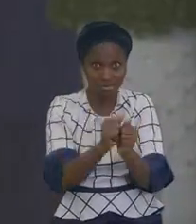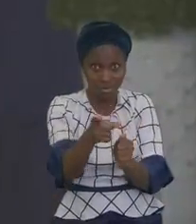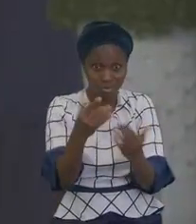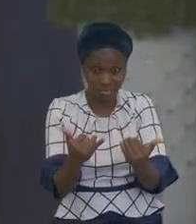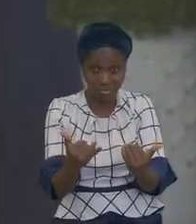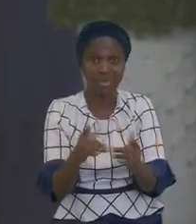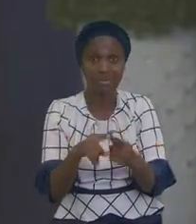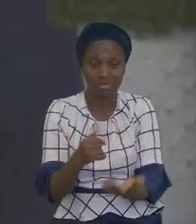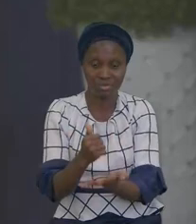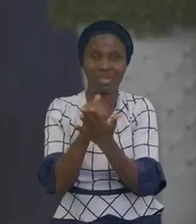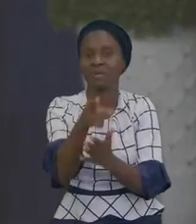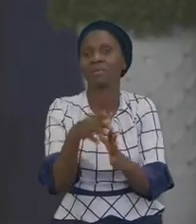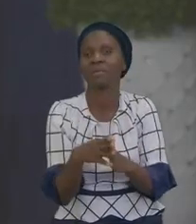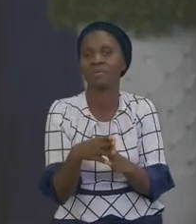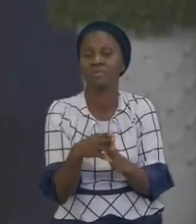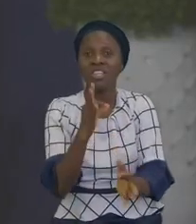voici.